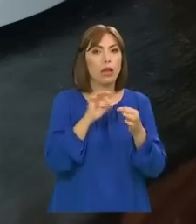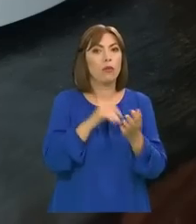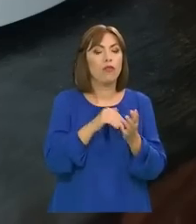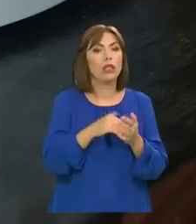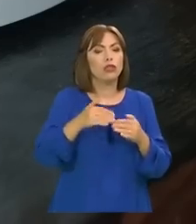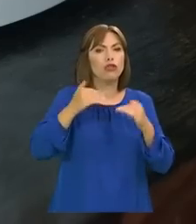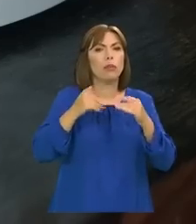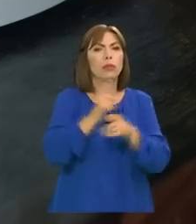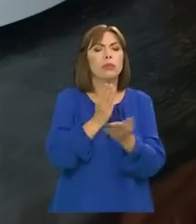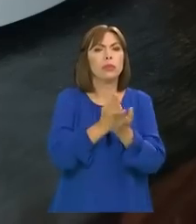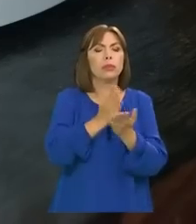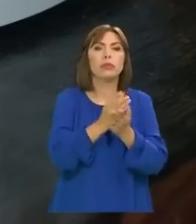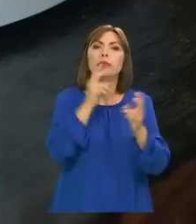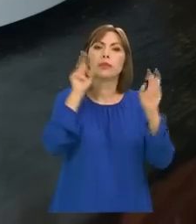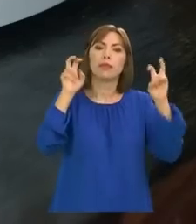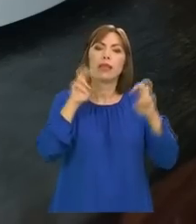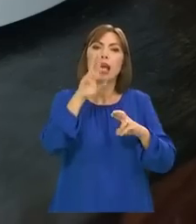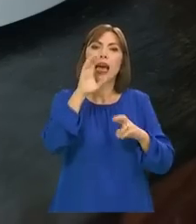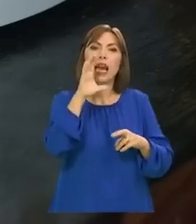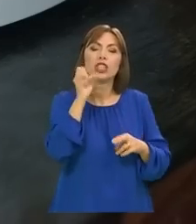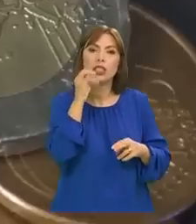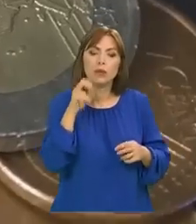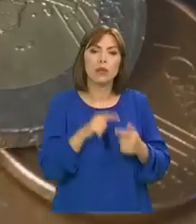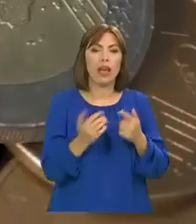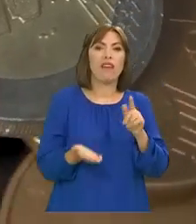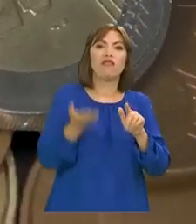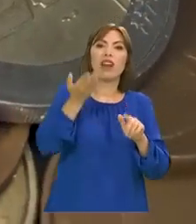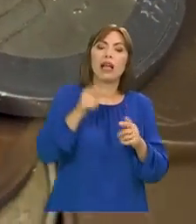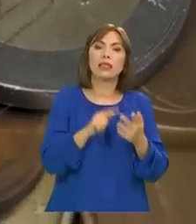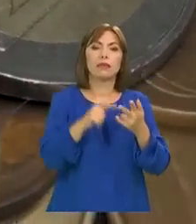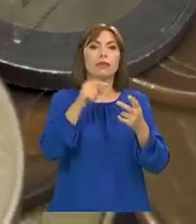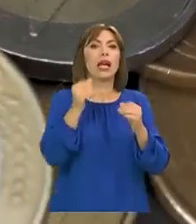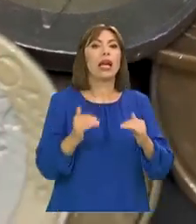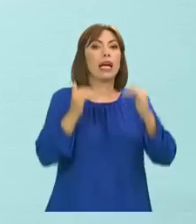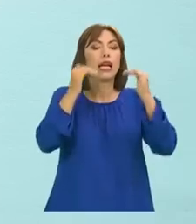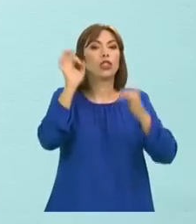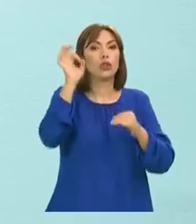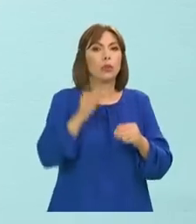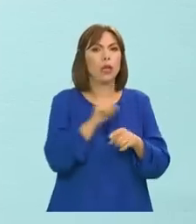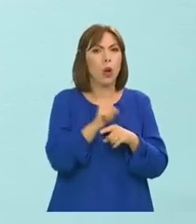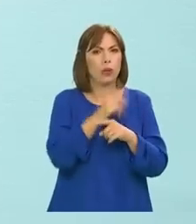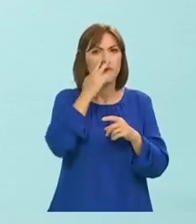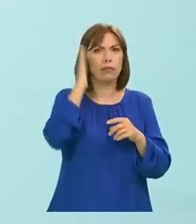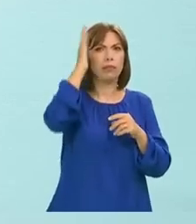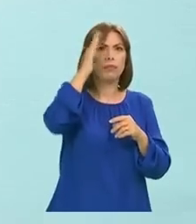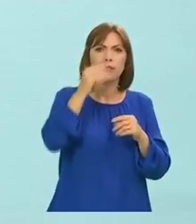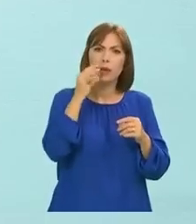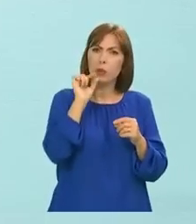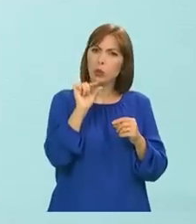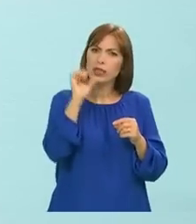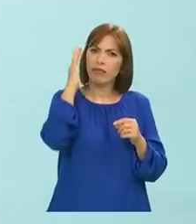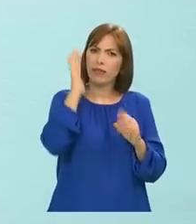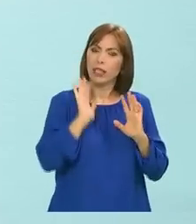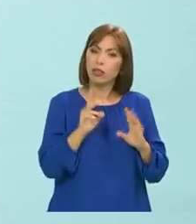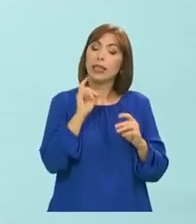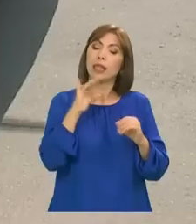din ce în ce mai frecvent sintagme precum recesiune, inflație, creșterea dobânzilor, termeni care anunță un viitor mai puțin fericit. Sunt însă și